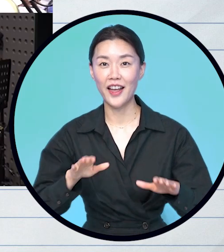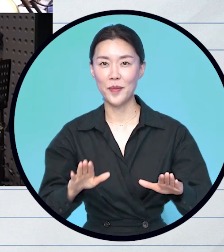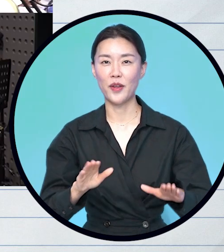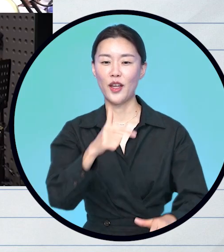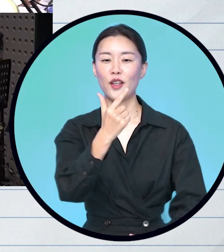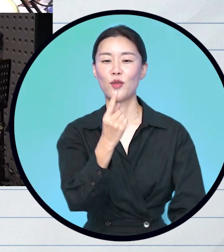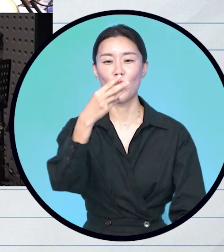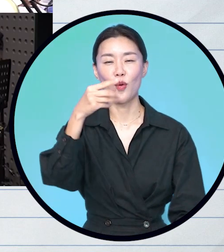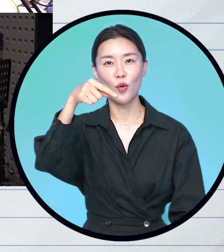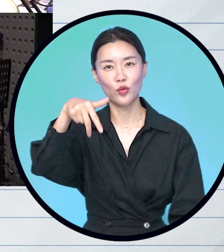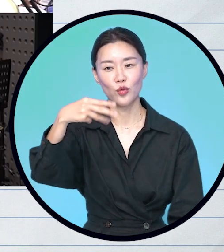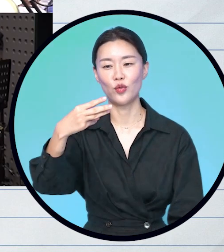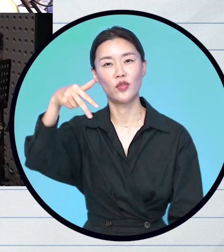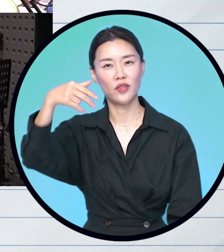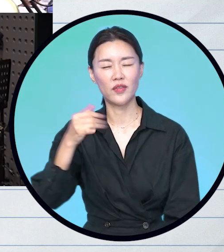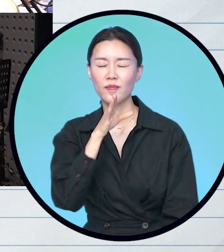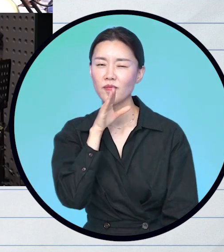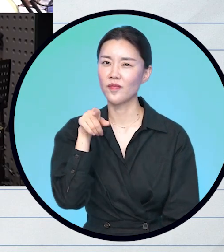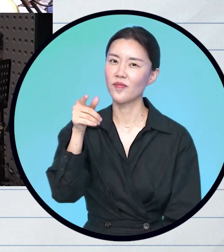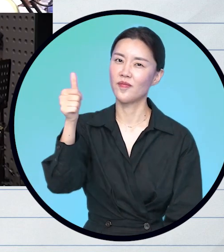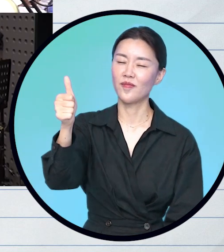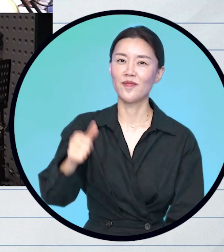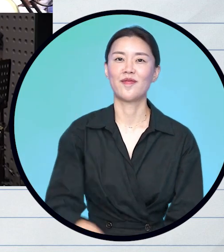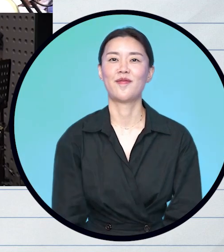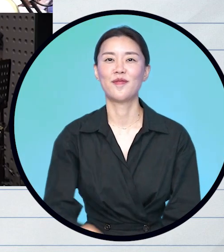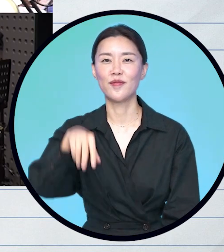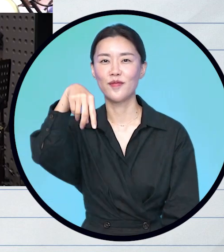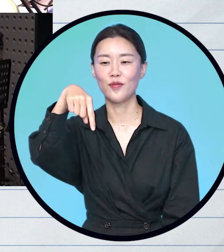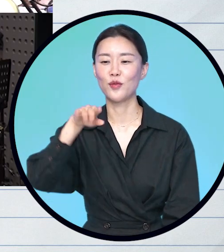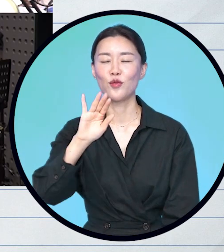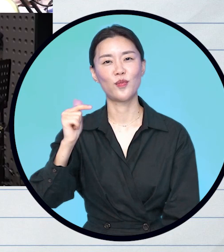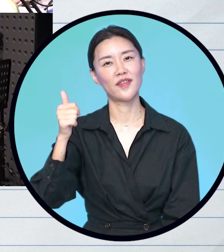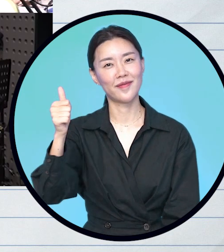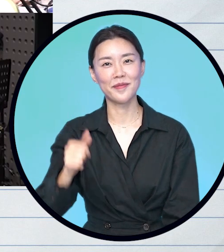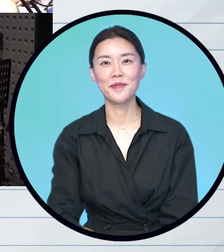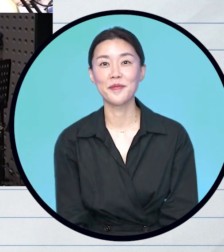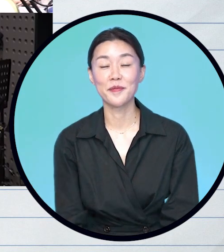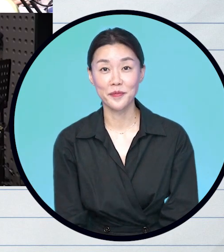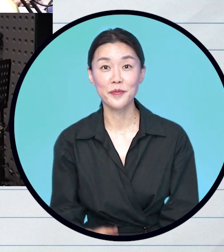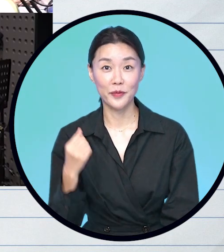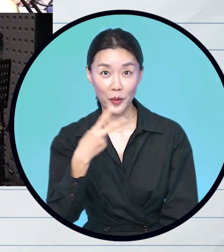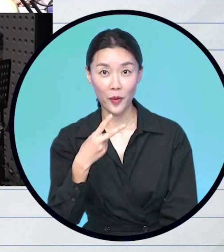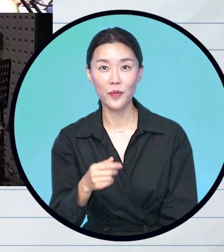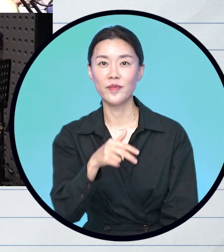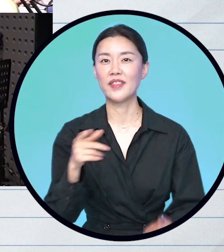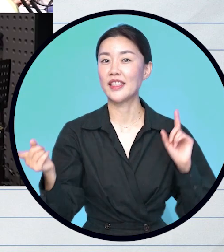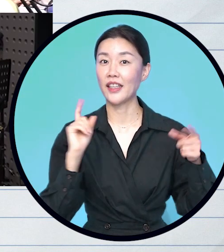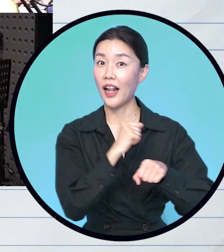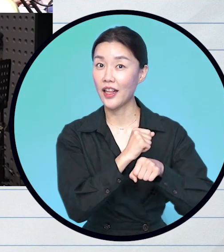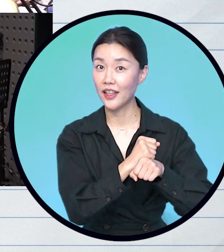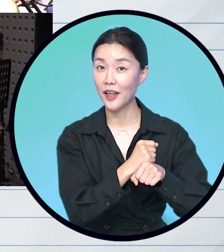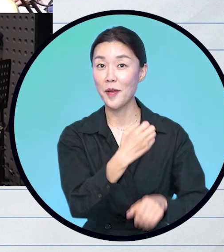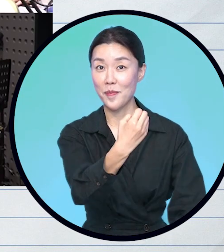인정합니다. 수빈이가 너무 잘 불려줬어요. 수빈 씨가 최고다. 네, 좋습니다. 네, 고맙습니다. 닉네임 장난 하나?